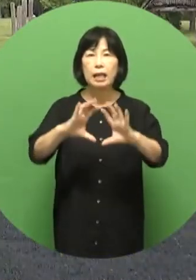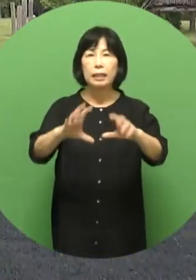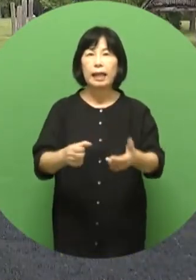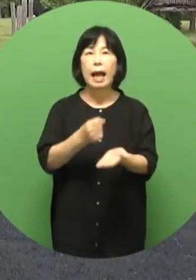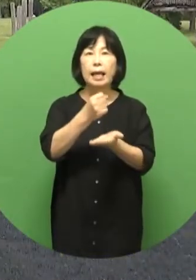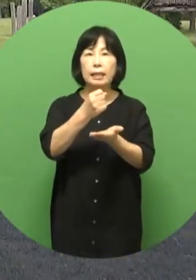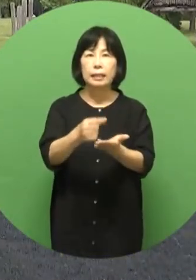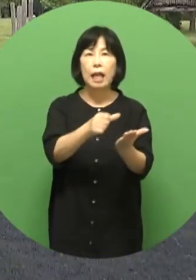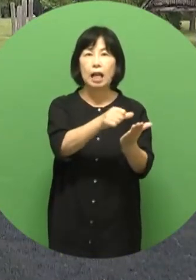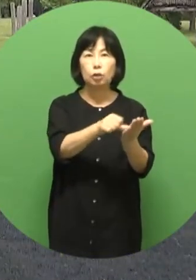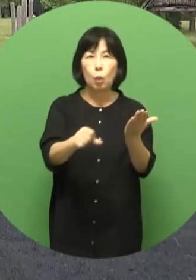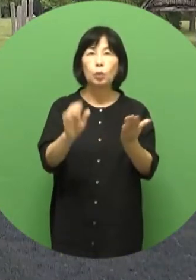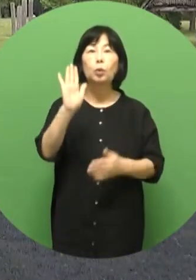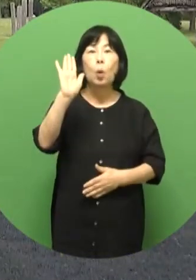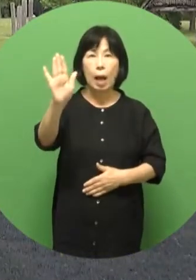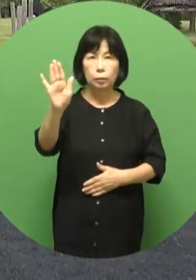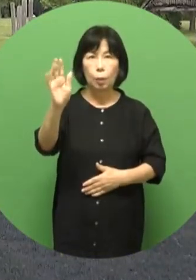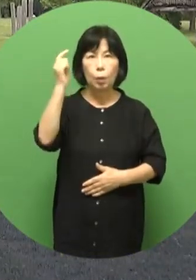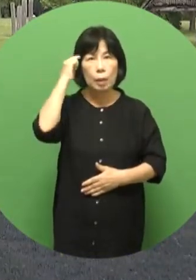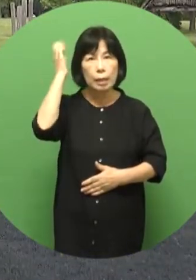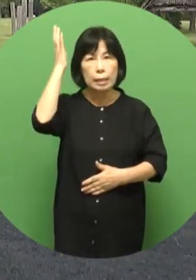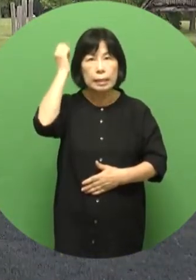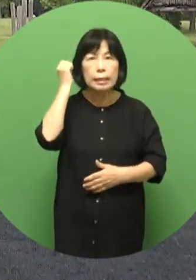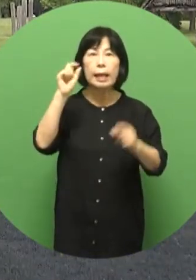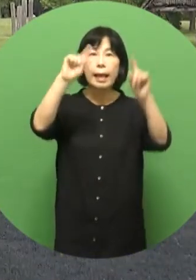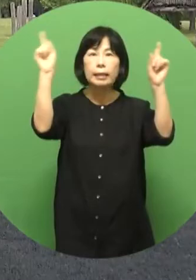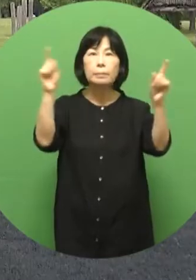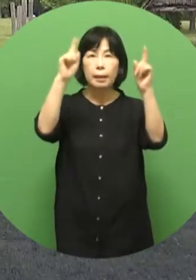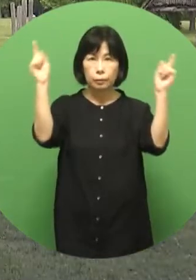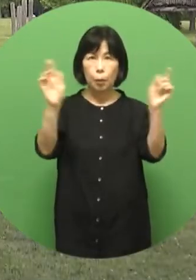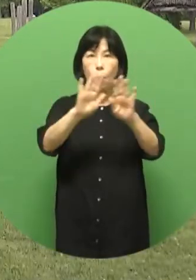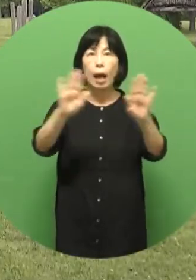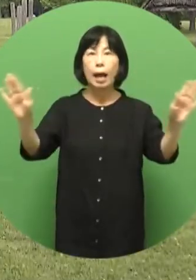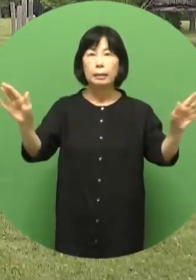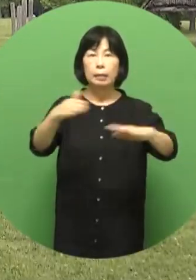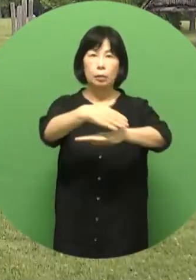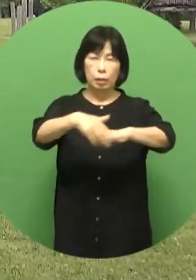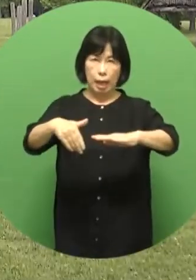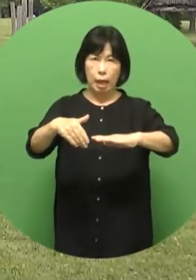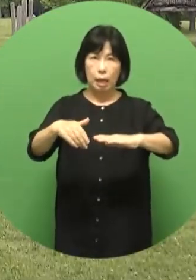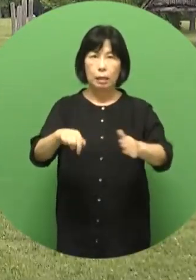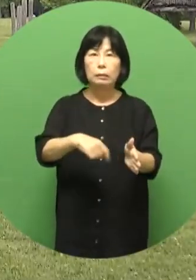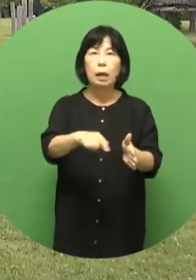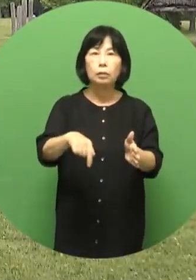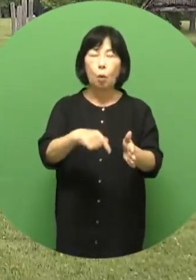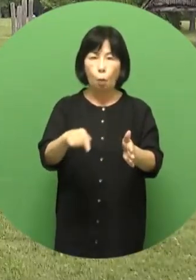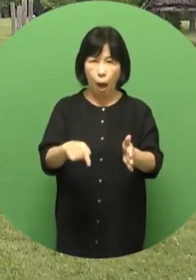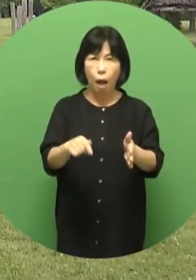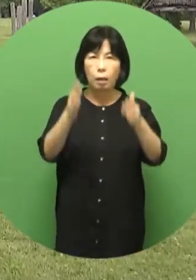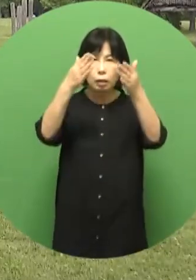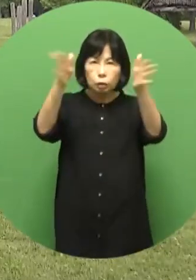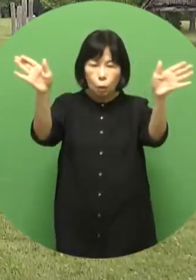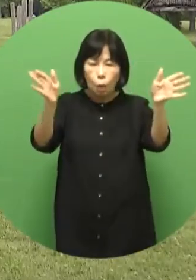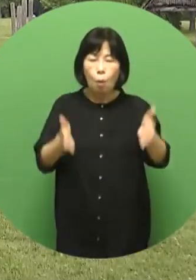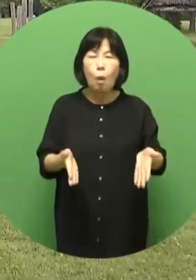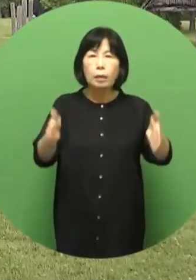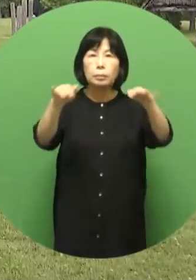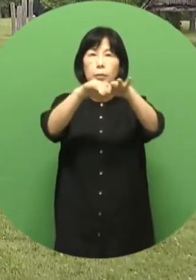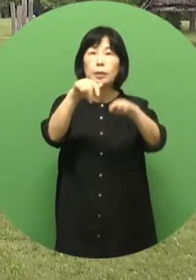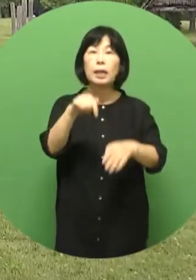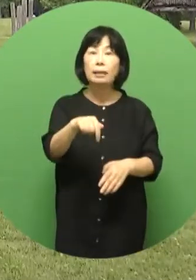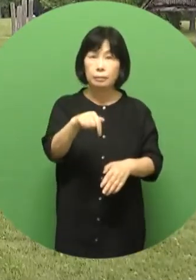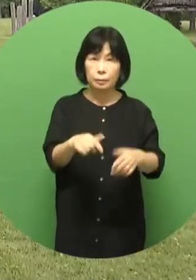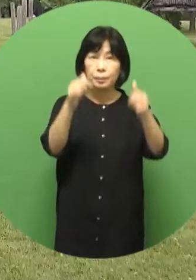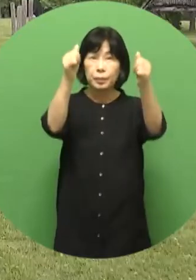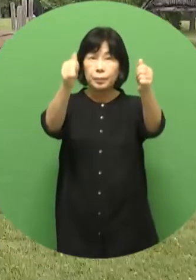世界遺産登録後には記念イベントを開催予定です。詳しくは御所の縄文博物館のホ